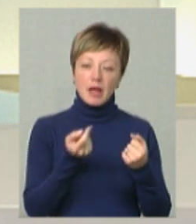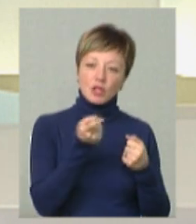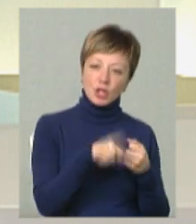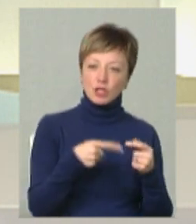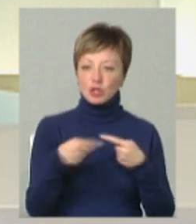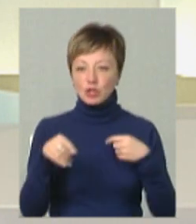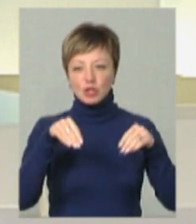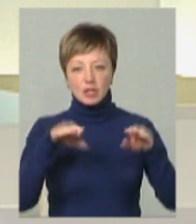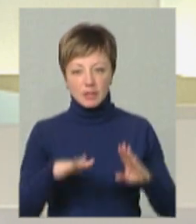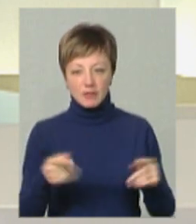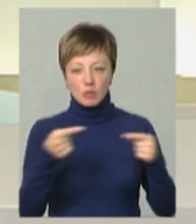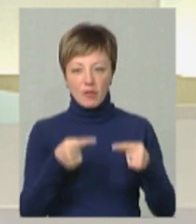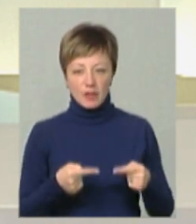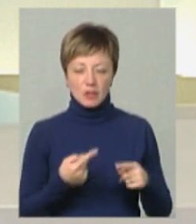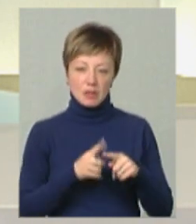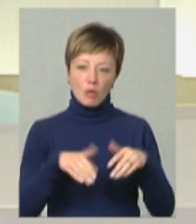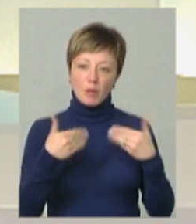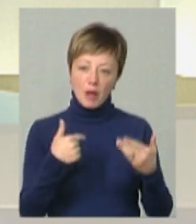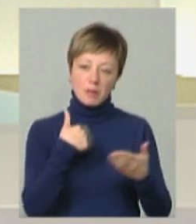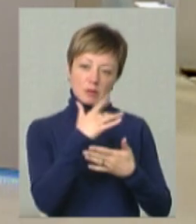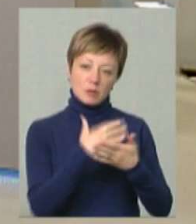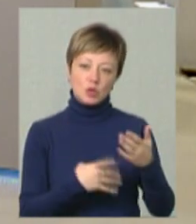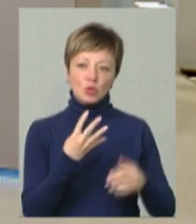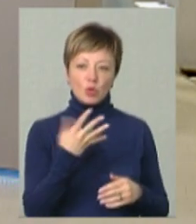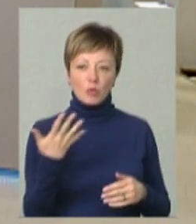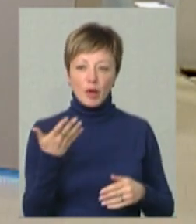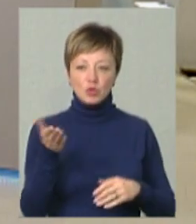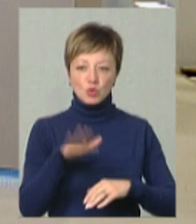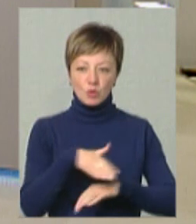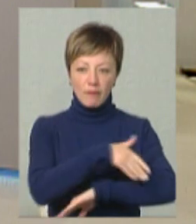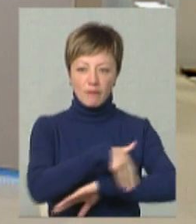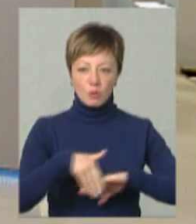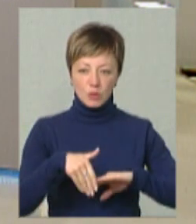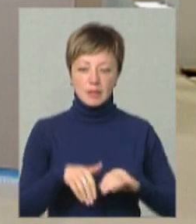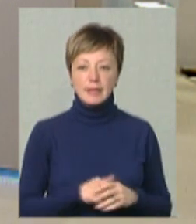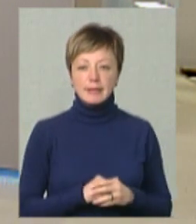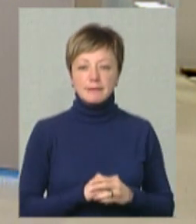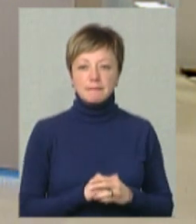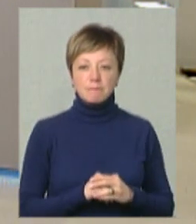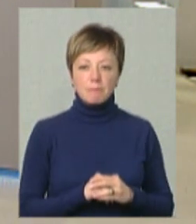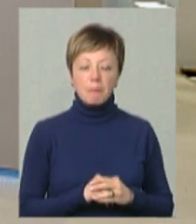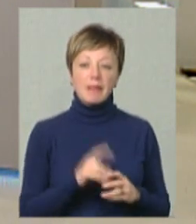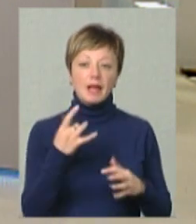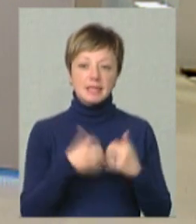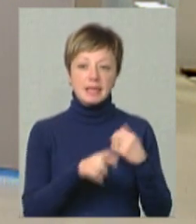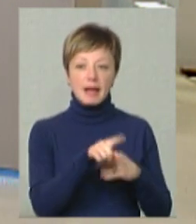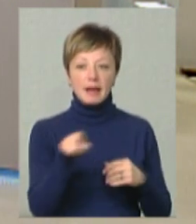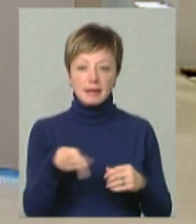інше рішення відповідно цих пропозицій. Ми напрацювали 45 пропозицій, і серед них